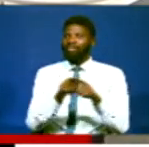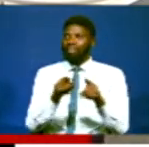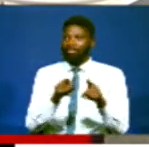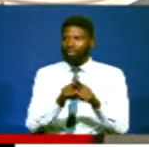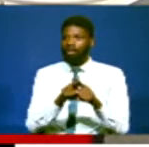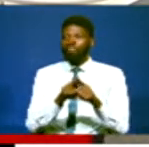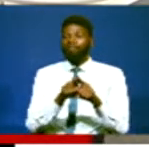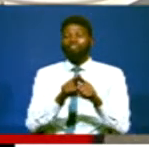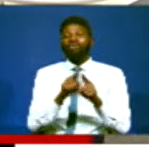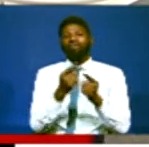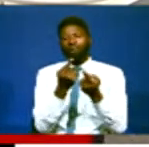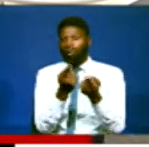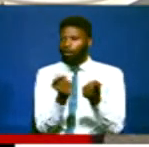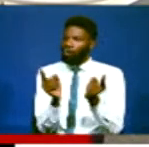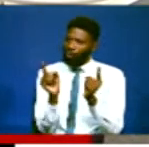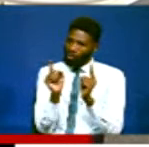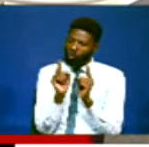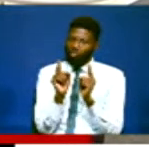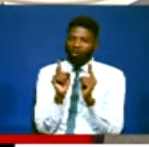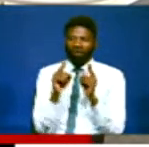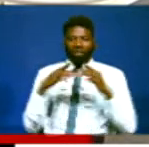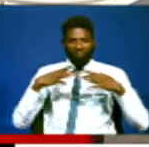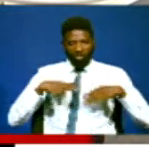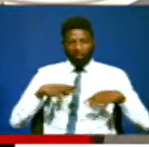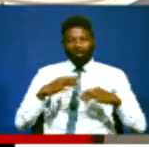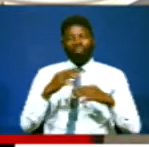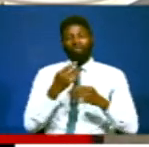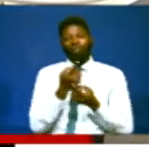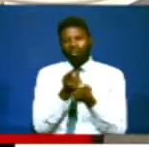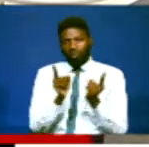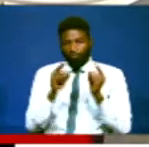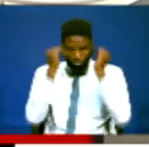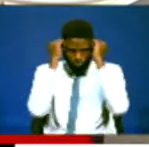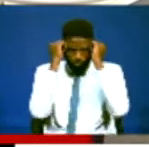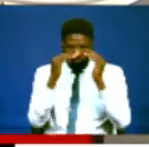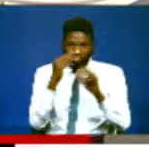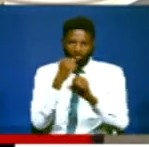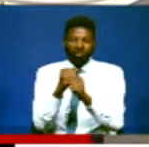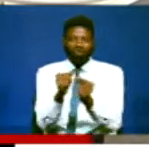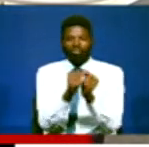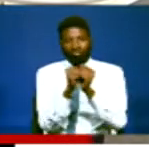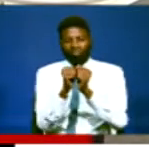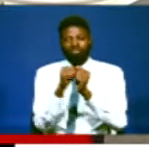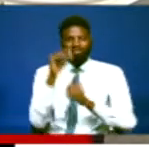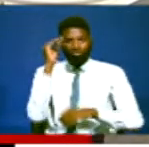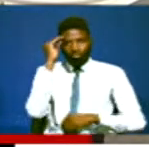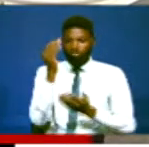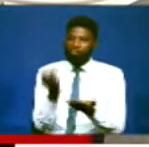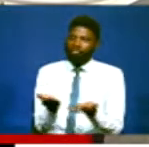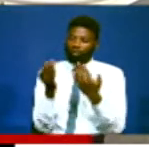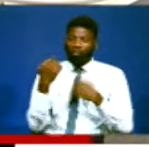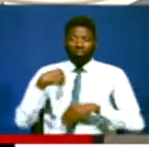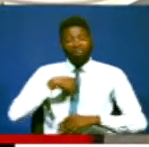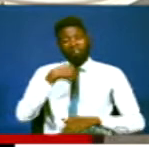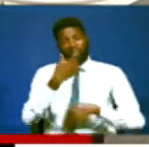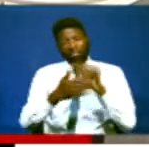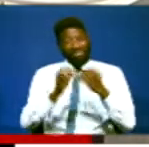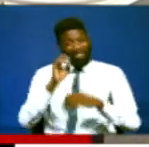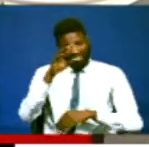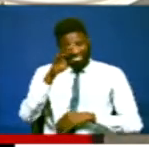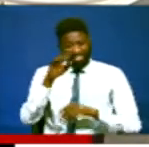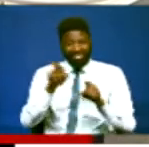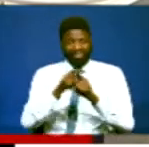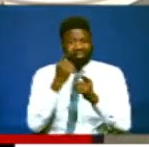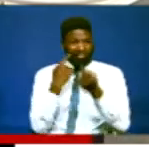mwananchi, kila mtoto, ili tuweze kuboresha elimu. Tusichezee elimu baadaye tuje kulia. No. Asante.